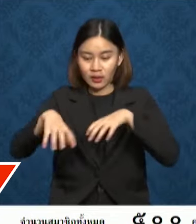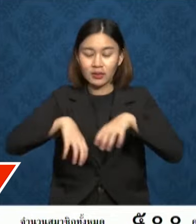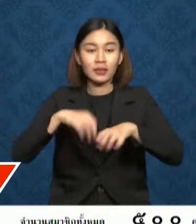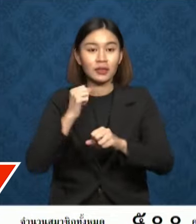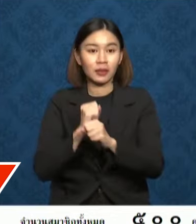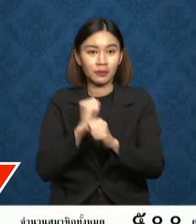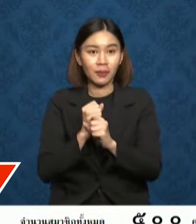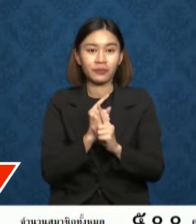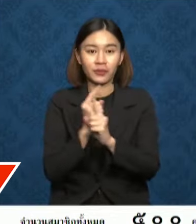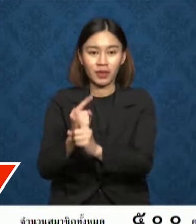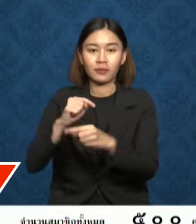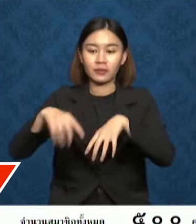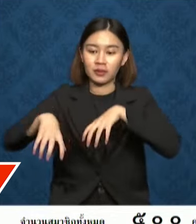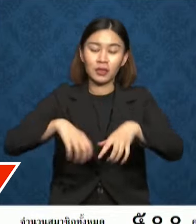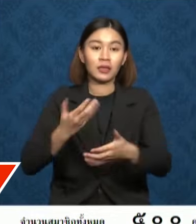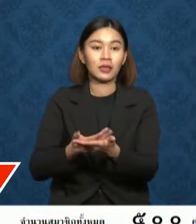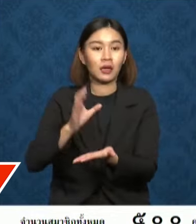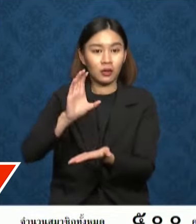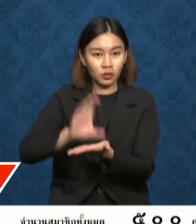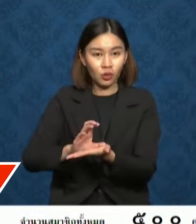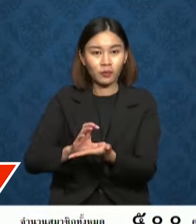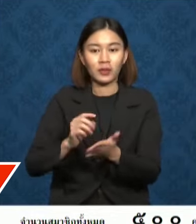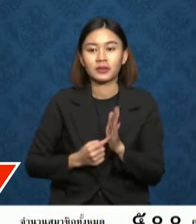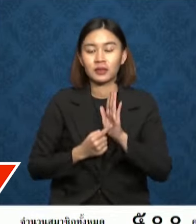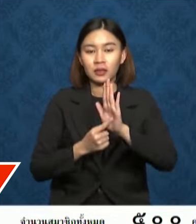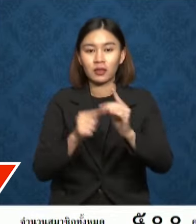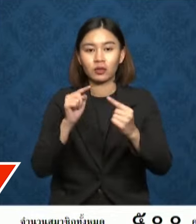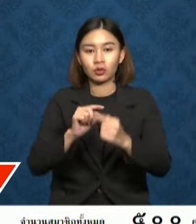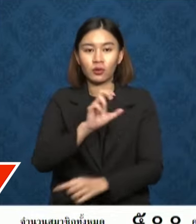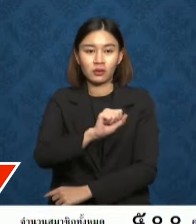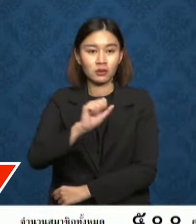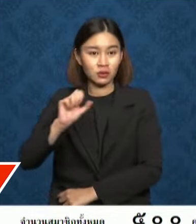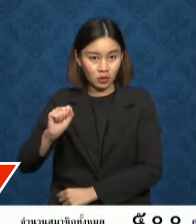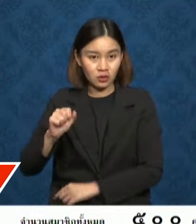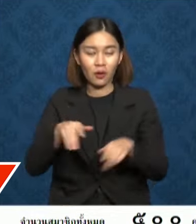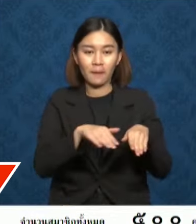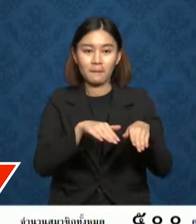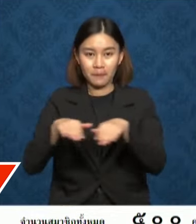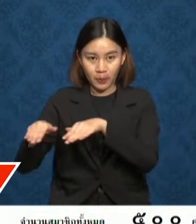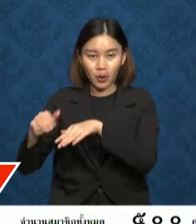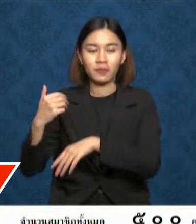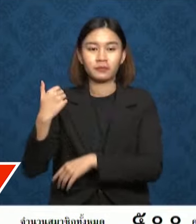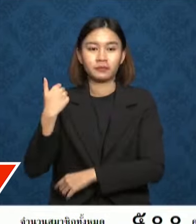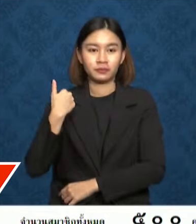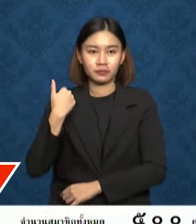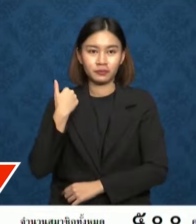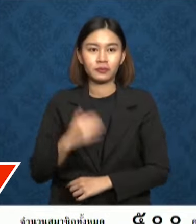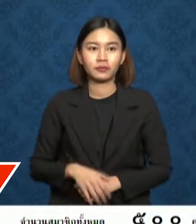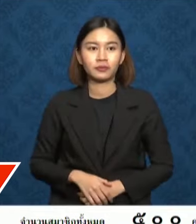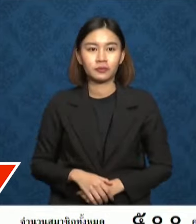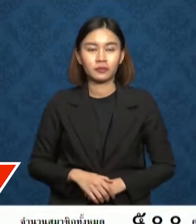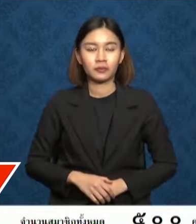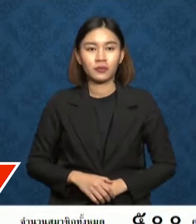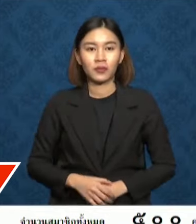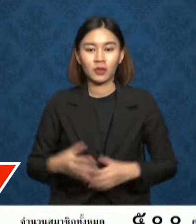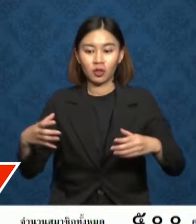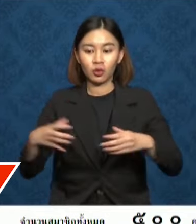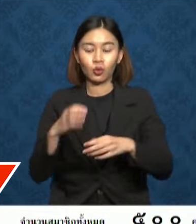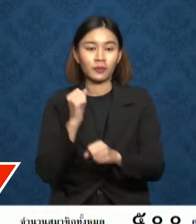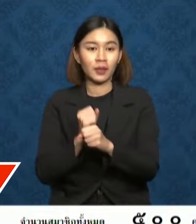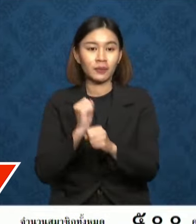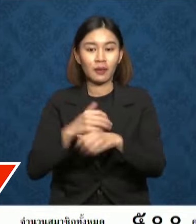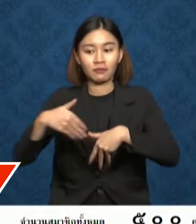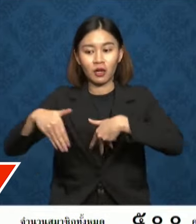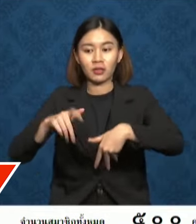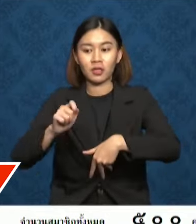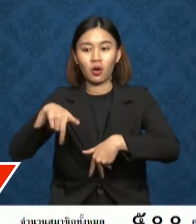ทำและตดตามกออสกงบประมาณเพื่อนำเสนอตอศาพูดแนรัสดอนไปพๆกันอย่แ่นอนมีในเรื่องของคณะทำงทองถ